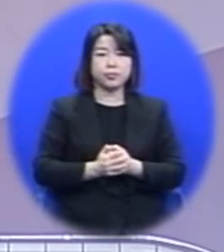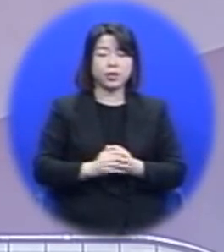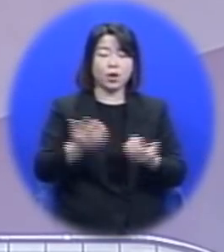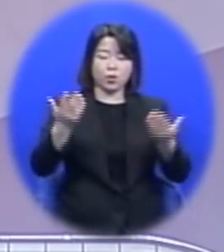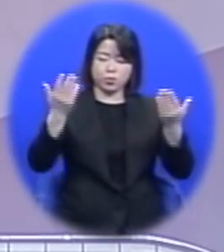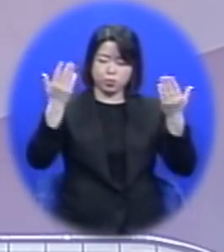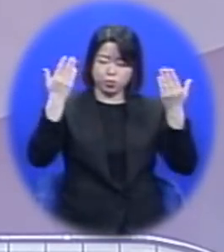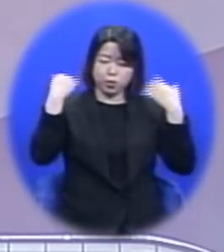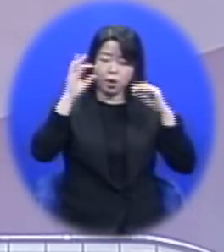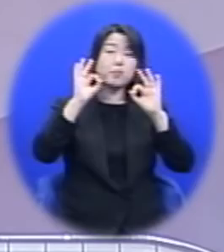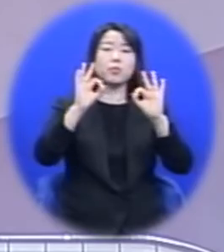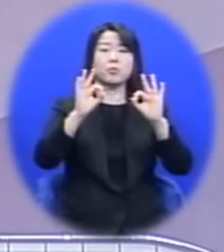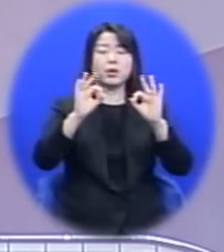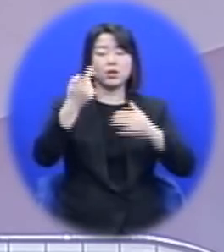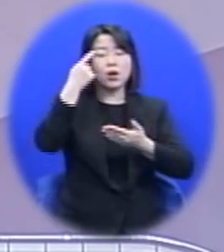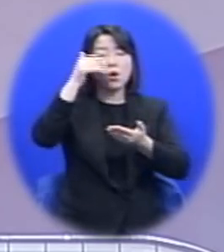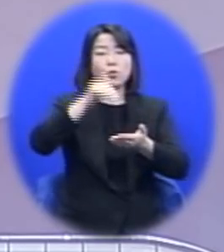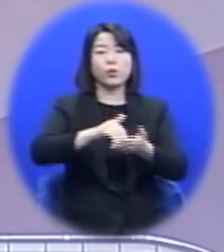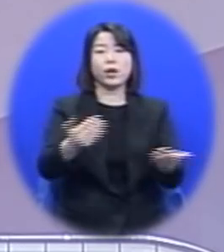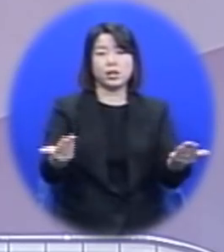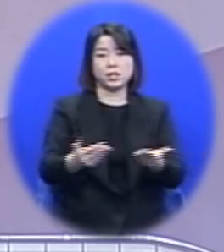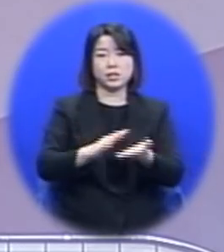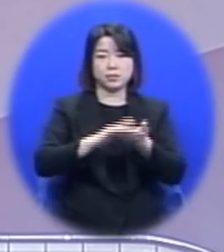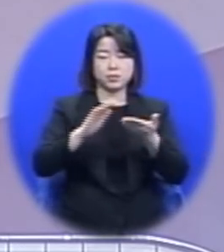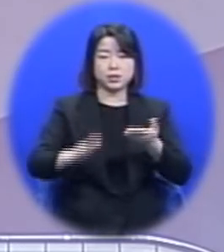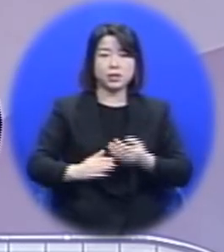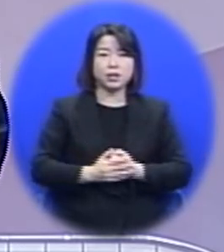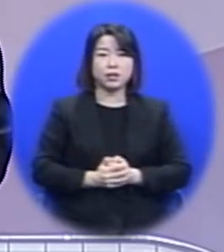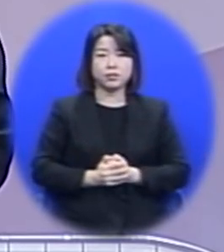지나놓고 보면 정말 후회할 일이라니까.